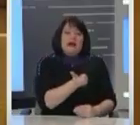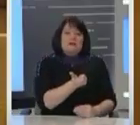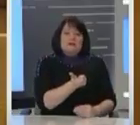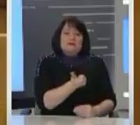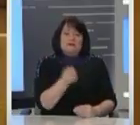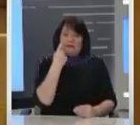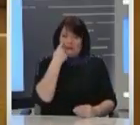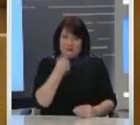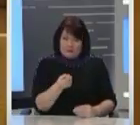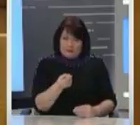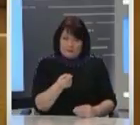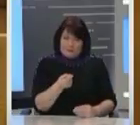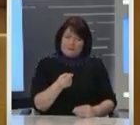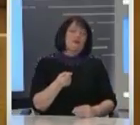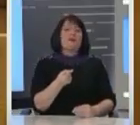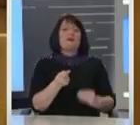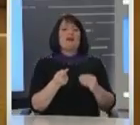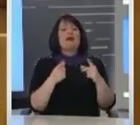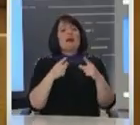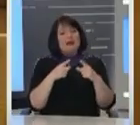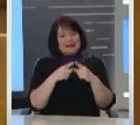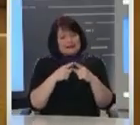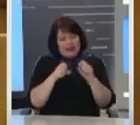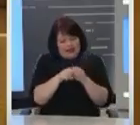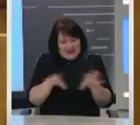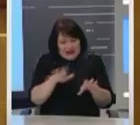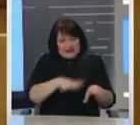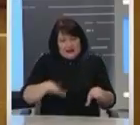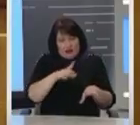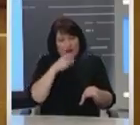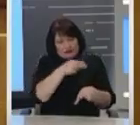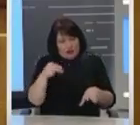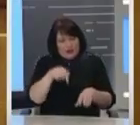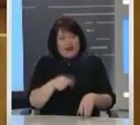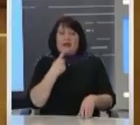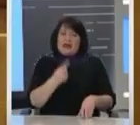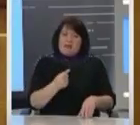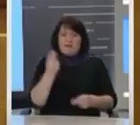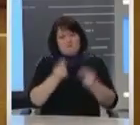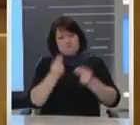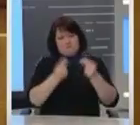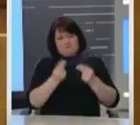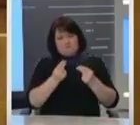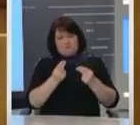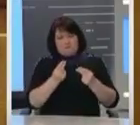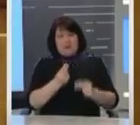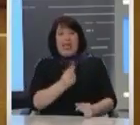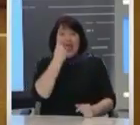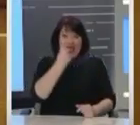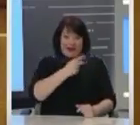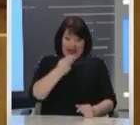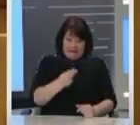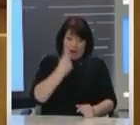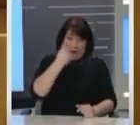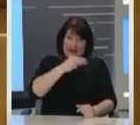δίκτυο για την διαγενειακή δικαιοσύνη έχει υπολογίσει πως το ελληνικό κράτος για κάθε ένα ευρώ, προσέξτε,